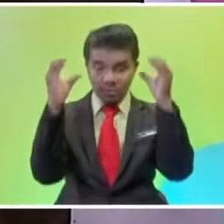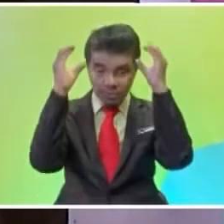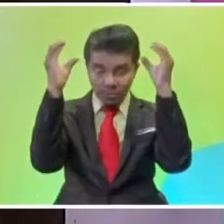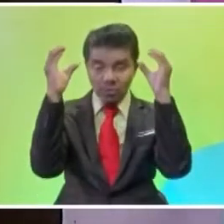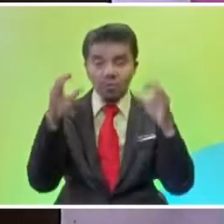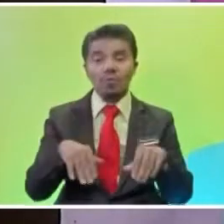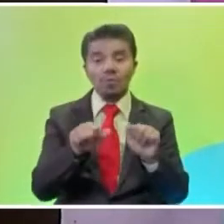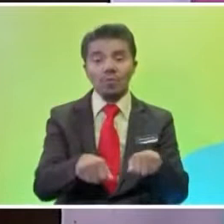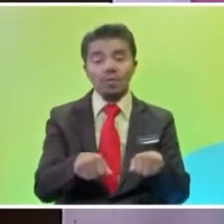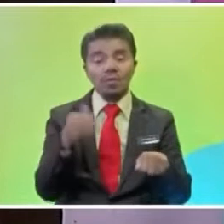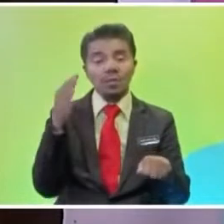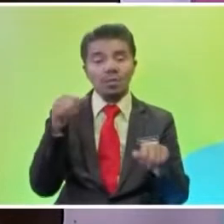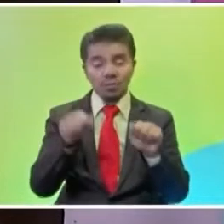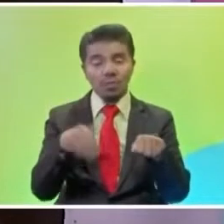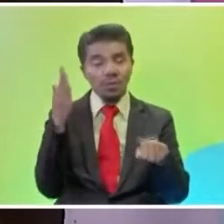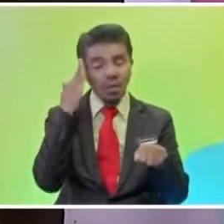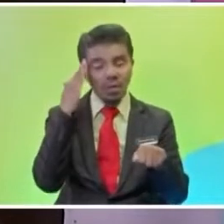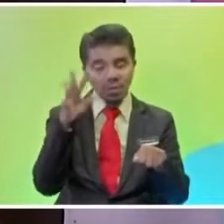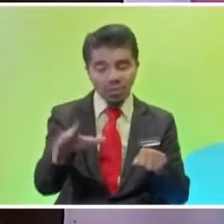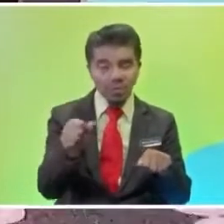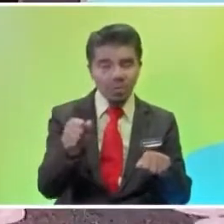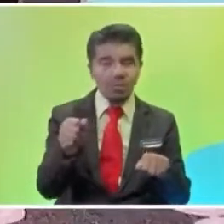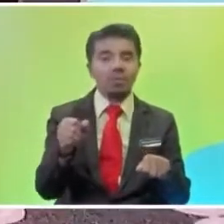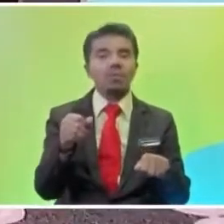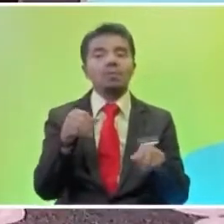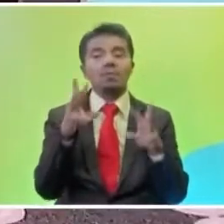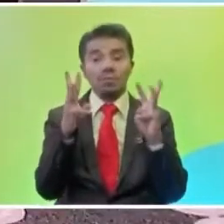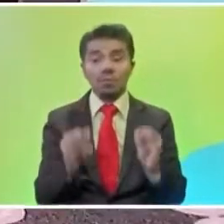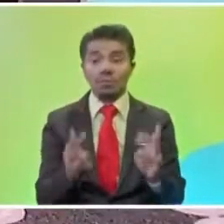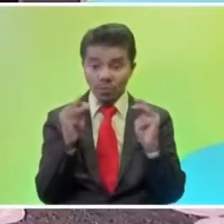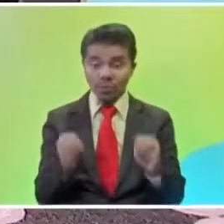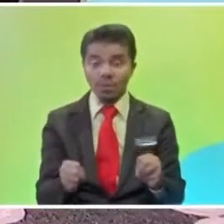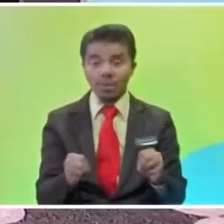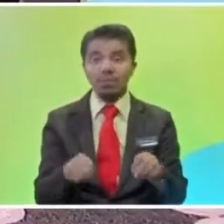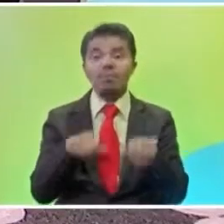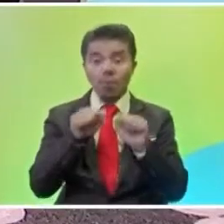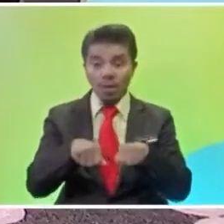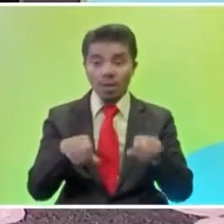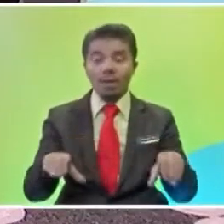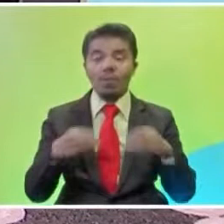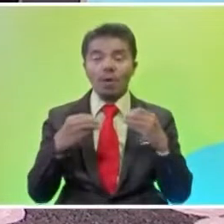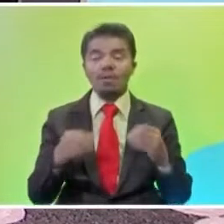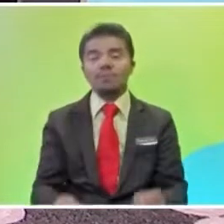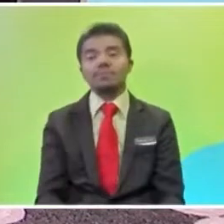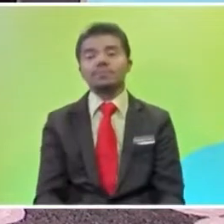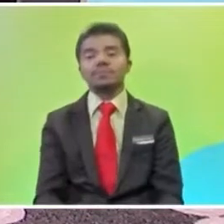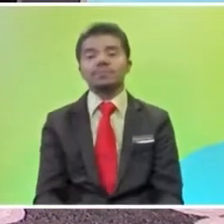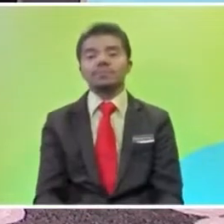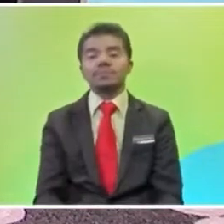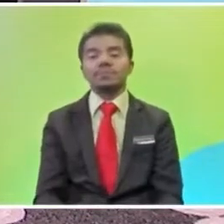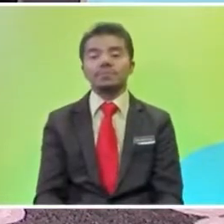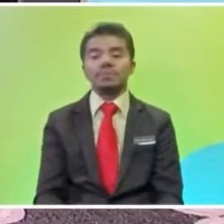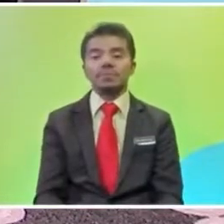beberapa kelompok murid di dalam kelas kita bagikan kepada kumpulan kita minta setiap keunggulan itu menunjukkan cara